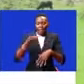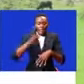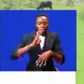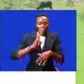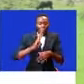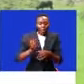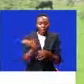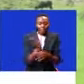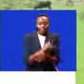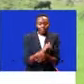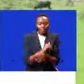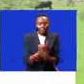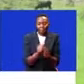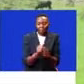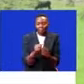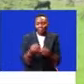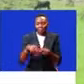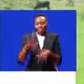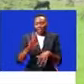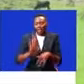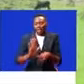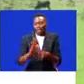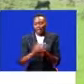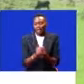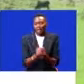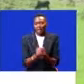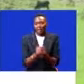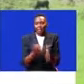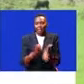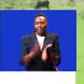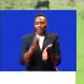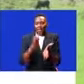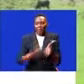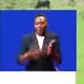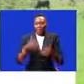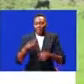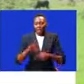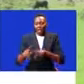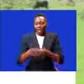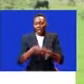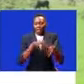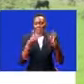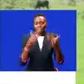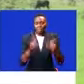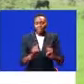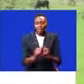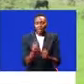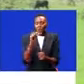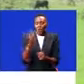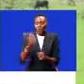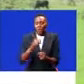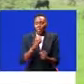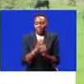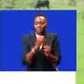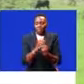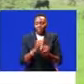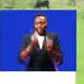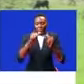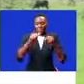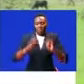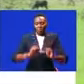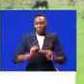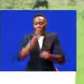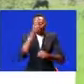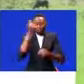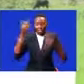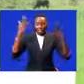kanyo kuonde ariyo munenogi koro mane gima nitiere as at now onge tich manyalo timore ka ningech koth pod